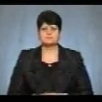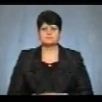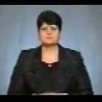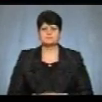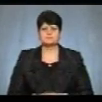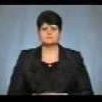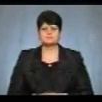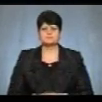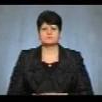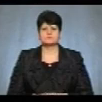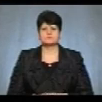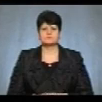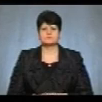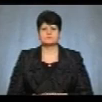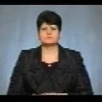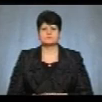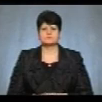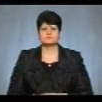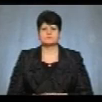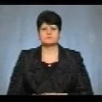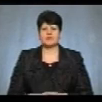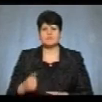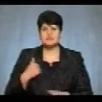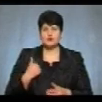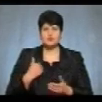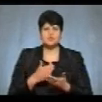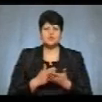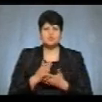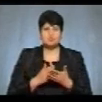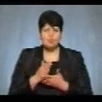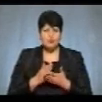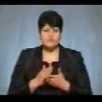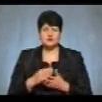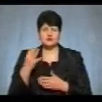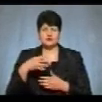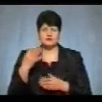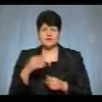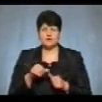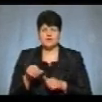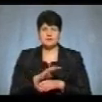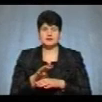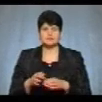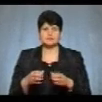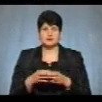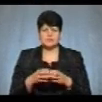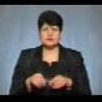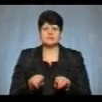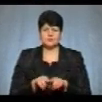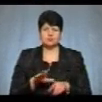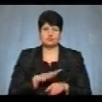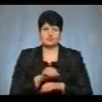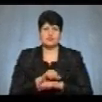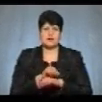кулями. Вибачте, нет. Військовослужбовець 44-ї окремої артилерійської бригади Любомир Порожак також був на